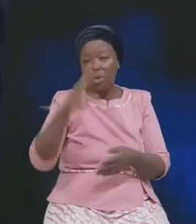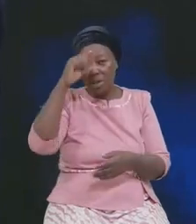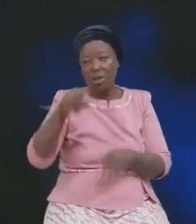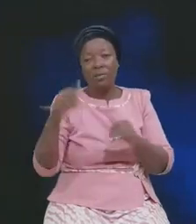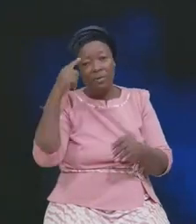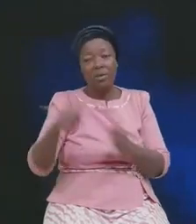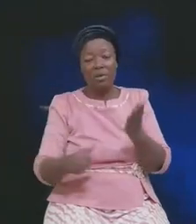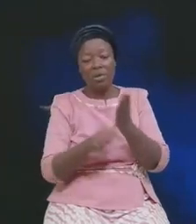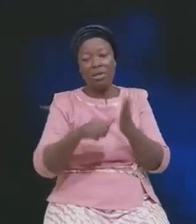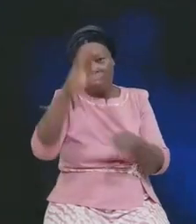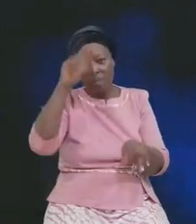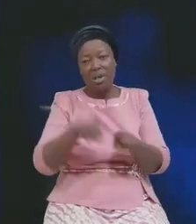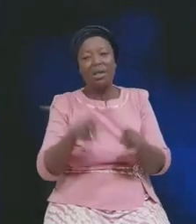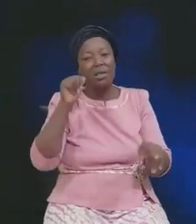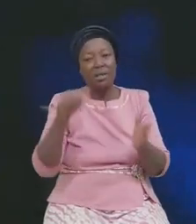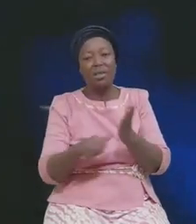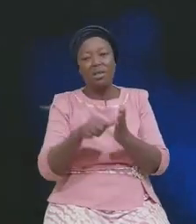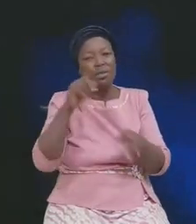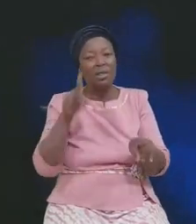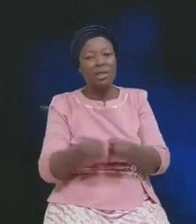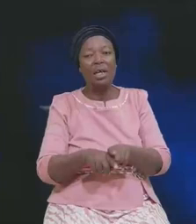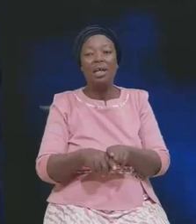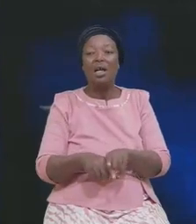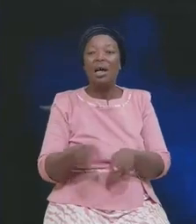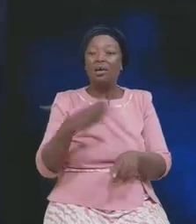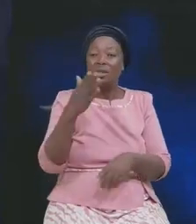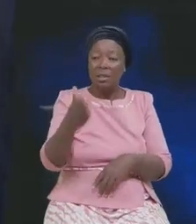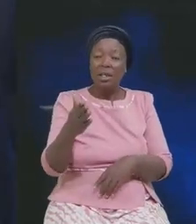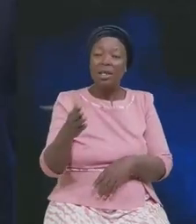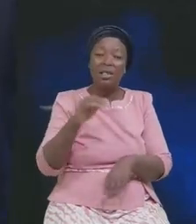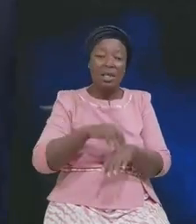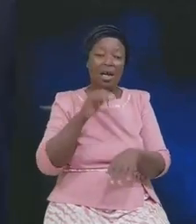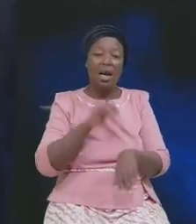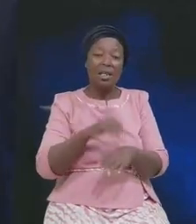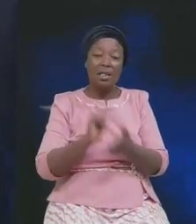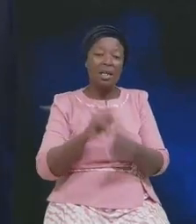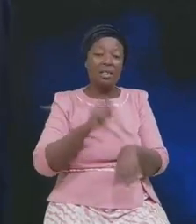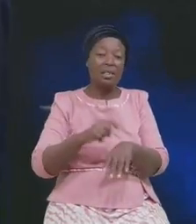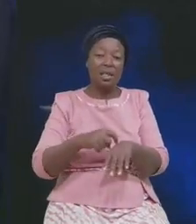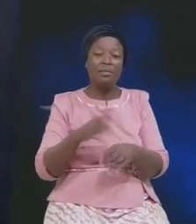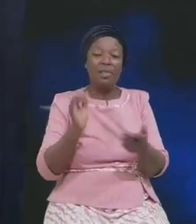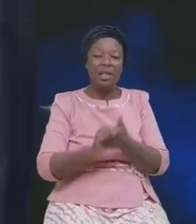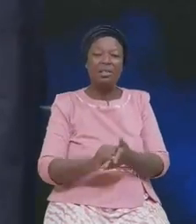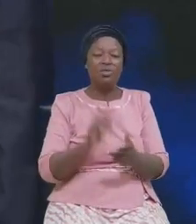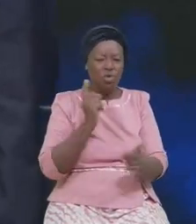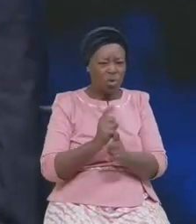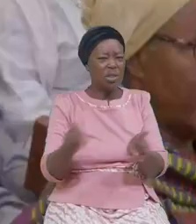grand frère, vos grandes sœurs. De l'autre côté, là-bas, exactement ce qu'il aura fait, il le fera pour